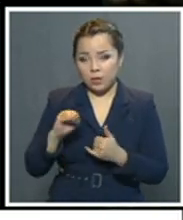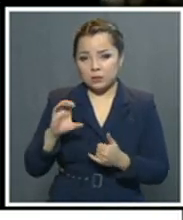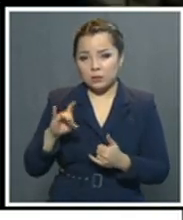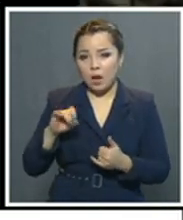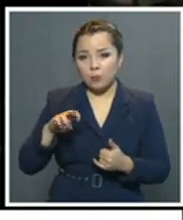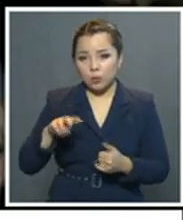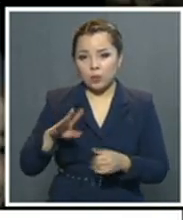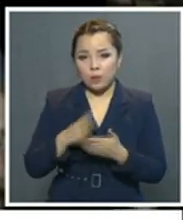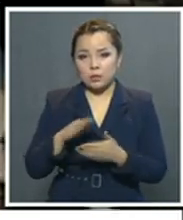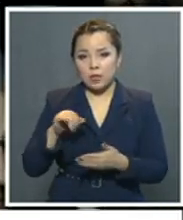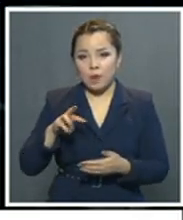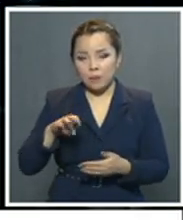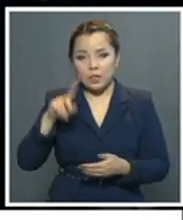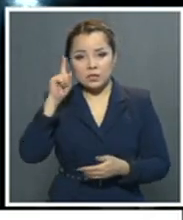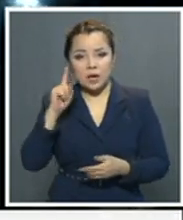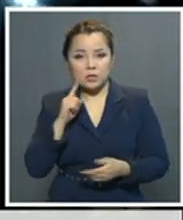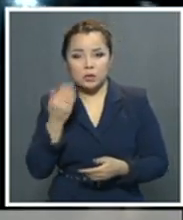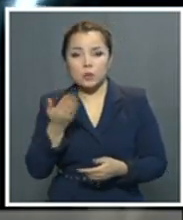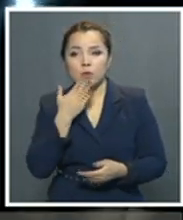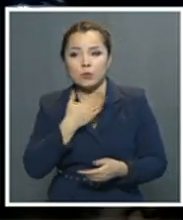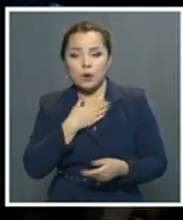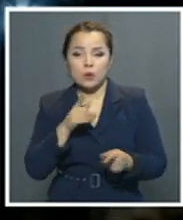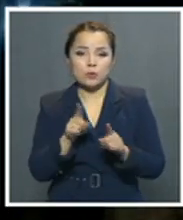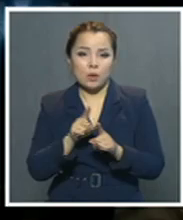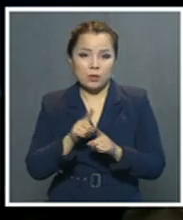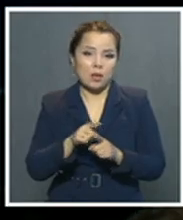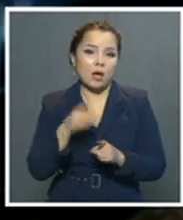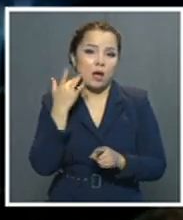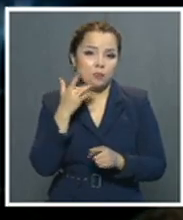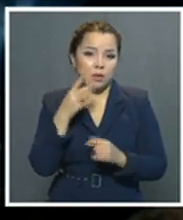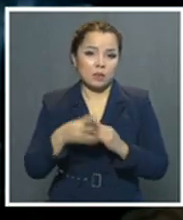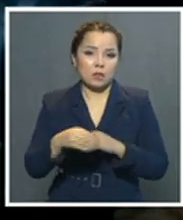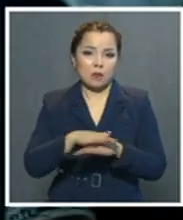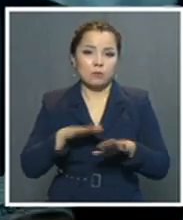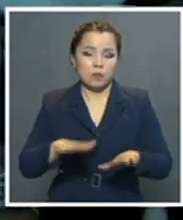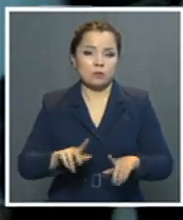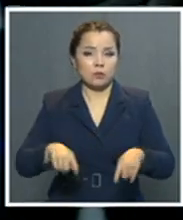бірінің ойынша, Трамп Израильді сонша жақсы көрсе, оған Америкадан жер беруі керек.